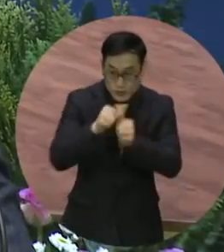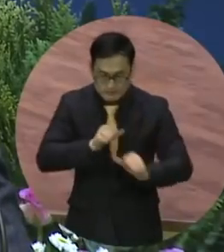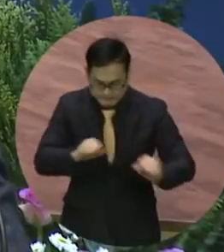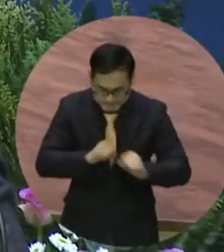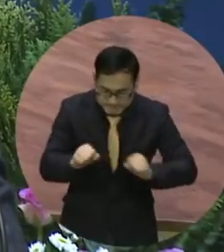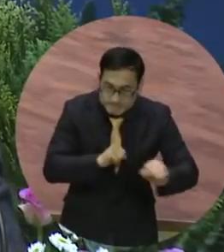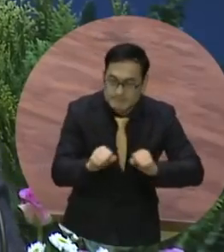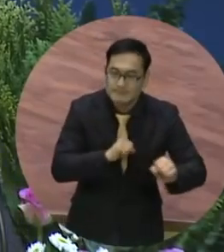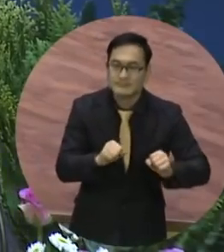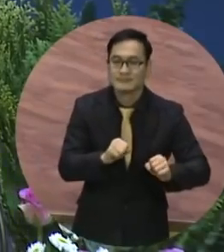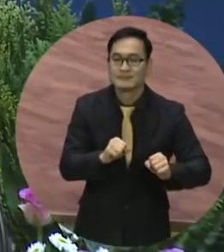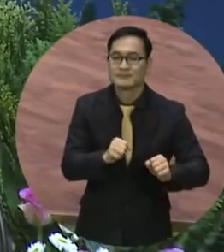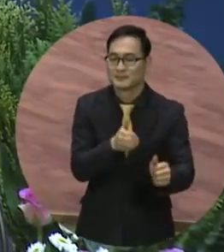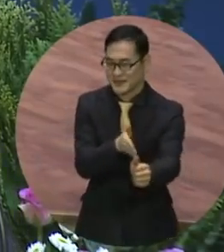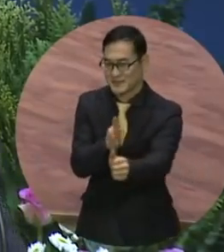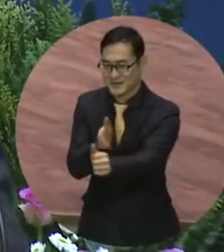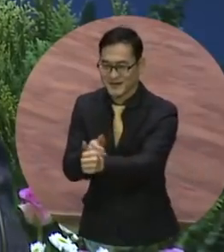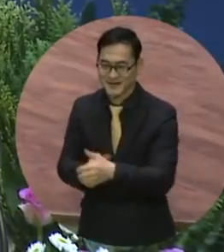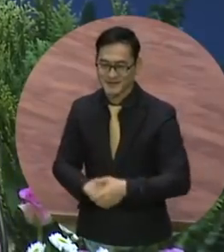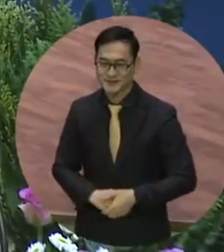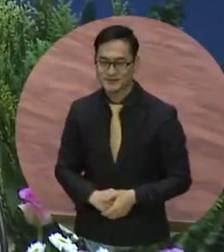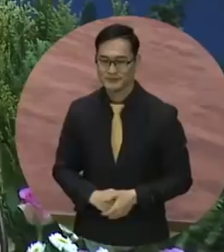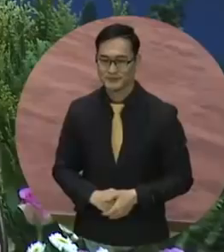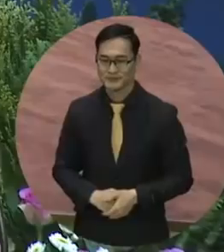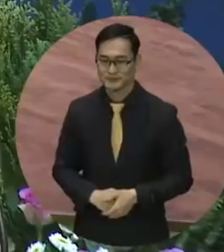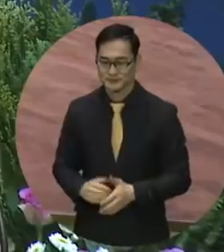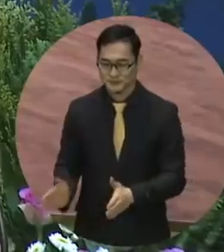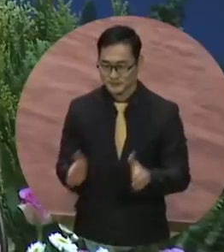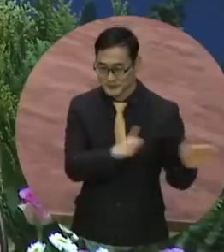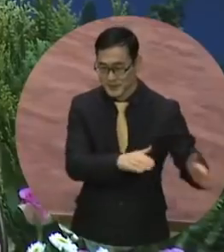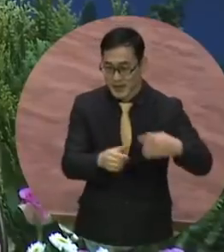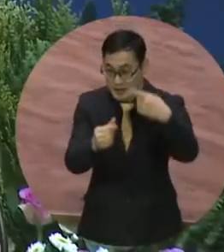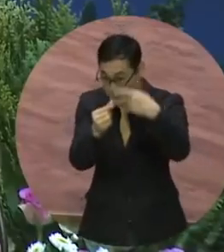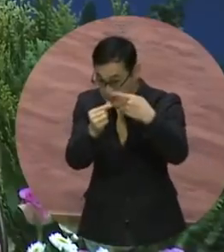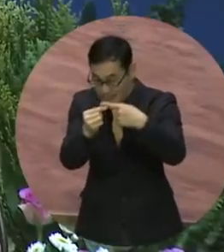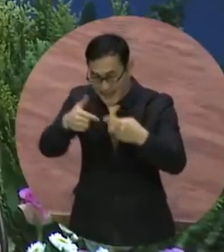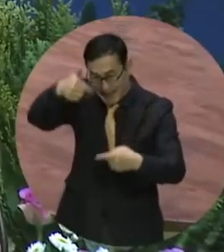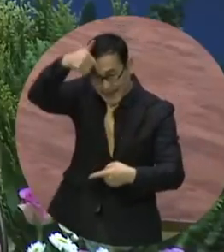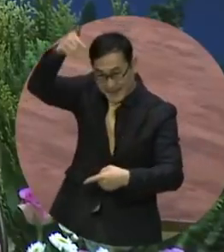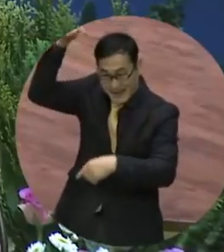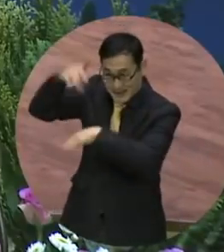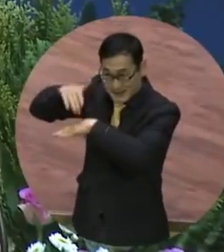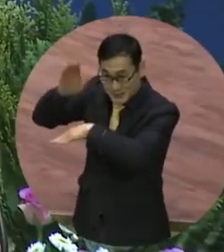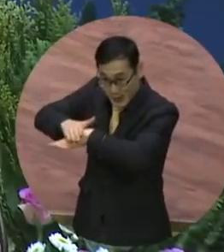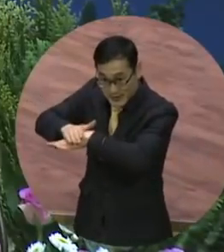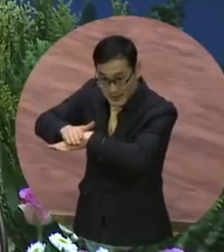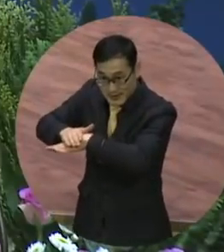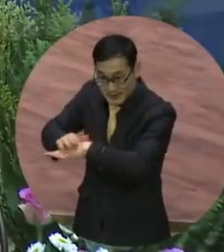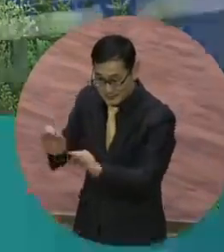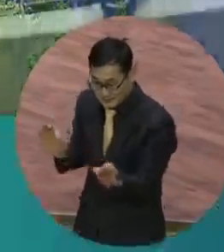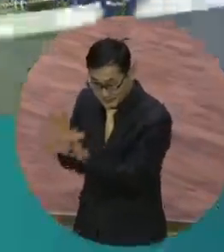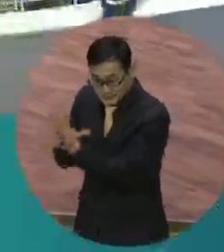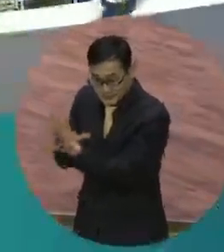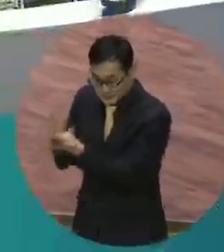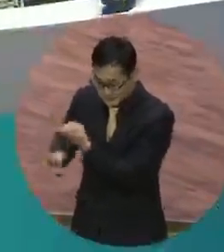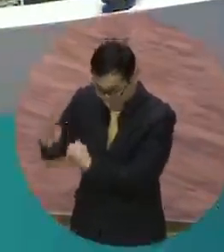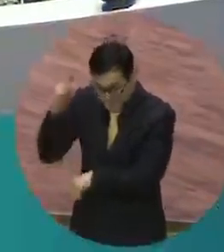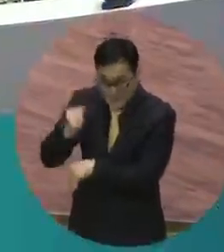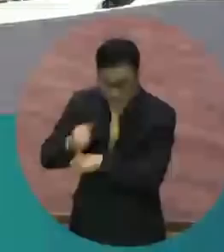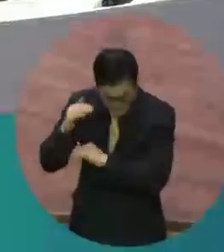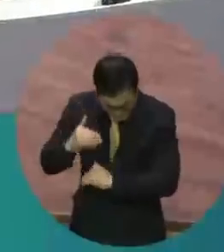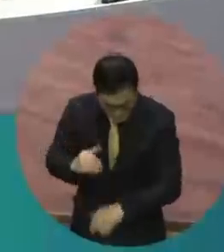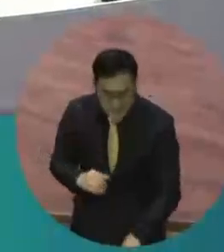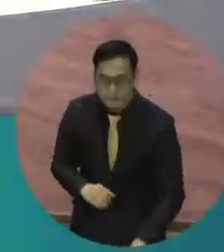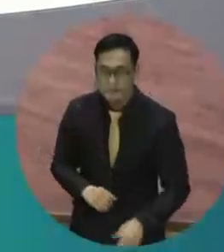축복합니다. 그럼 첫째로 옛틀 깨기입니다. 1절로 2절을 다시 봅니다. 그 후에 예수께서